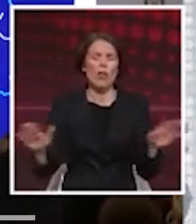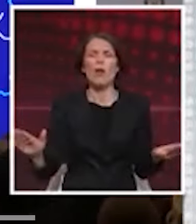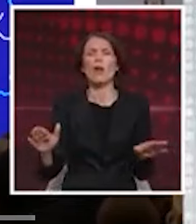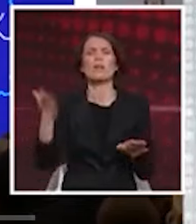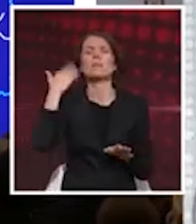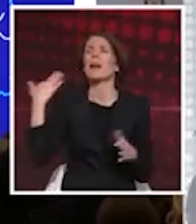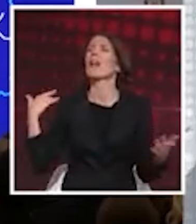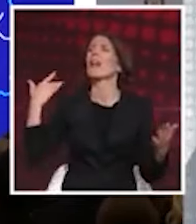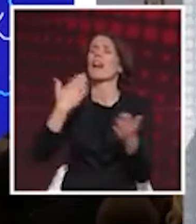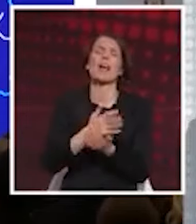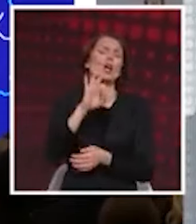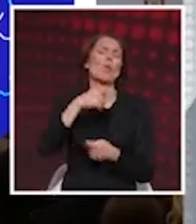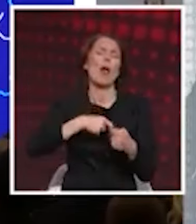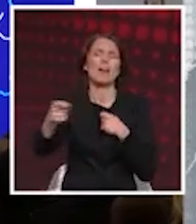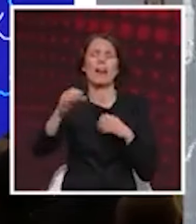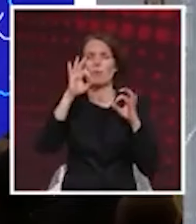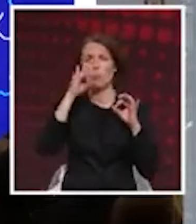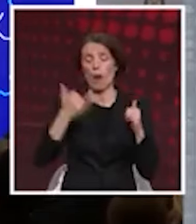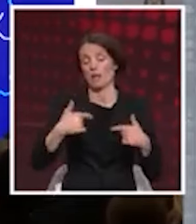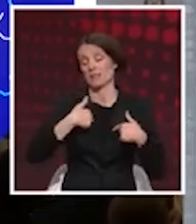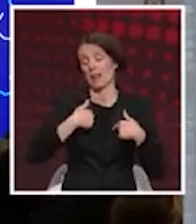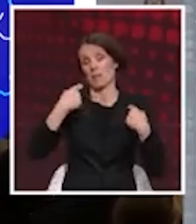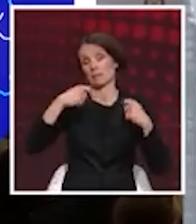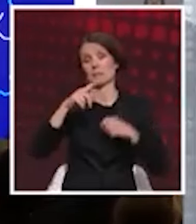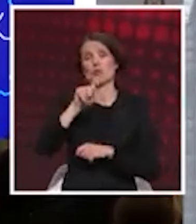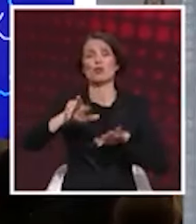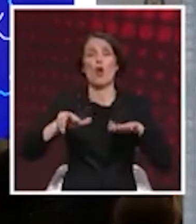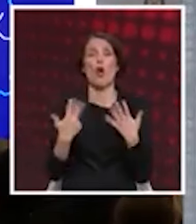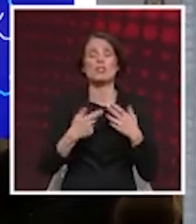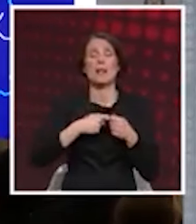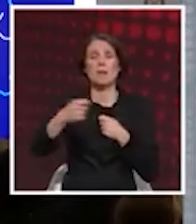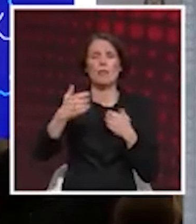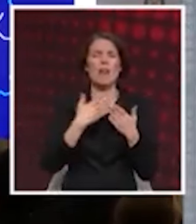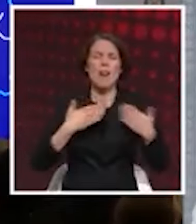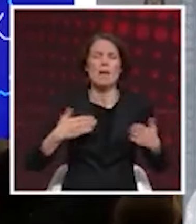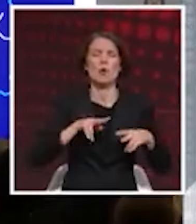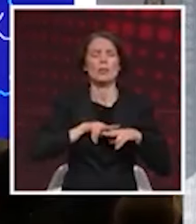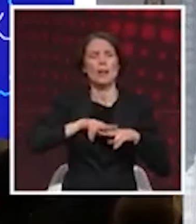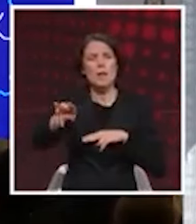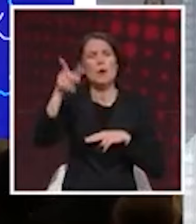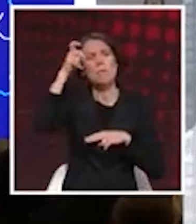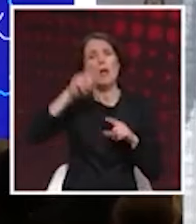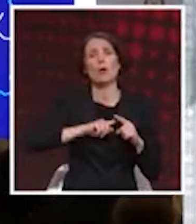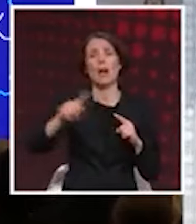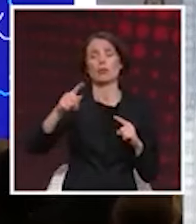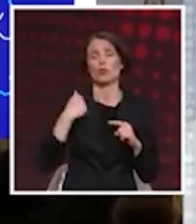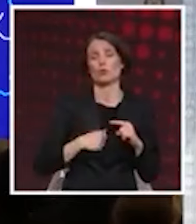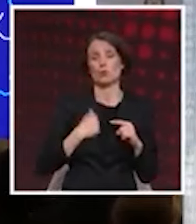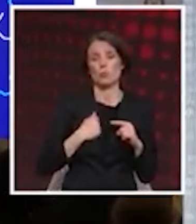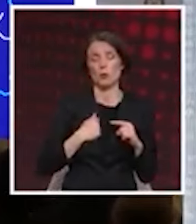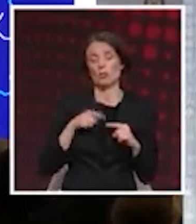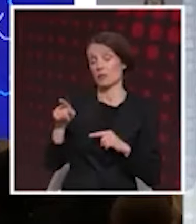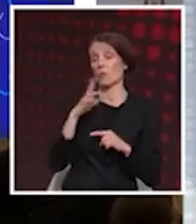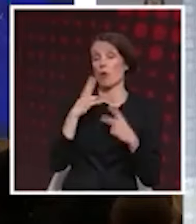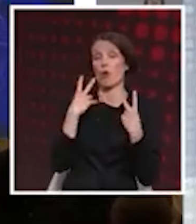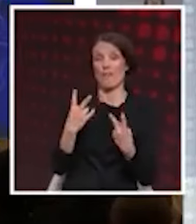sve u prethodnom periodu. Dakle, mi sada gradimo i završavamo 108 kilometara najmodernije pruge Beograd-Suboticu. Ovo je važan podatak,